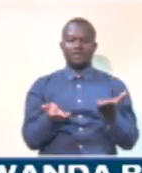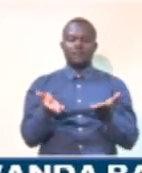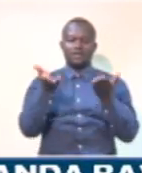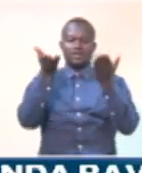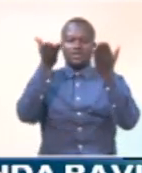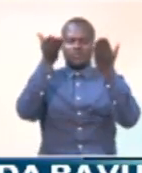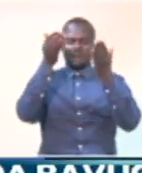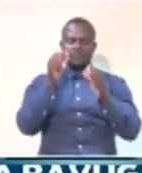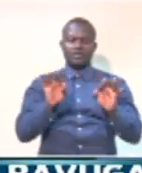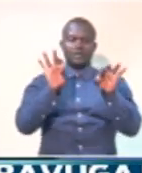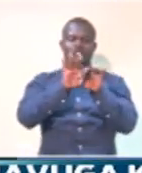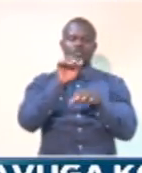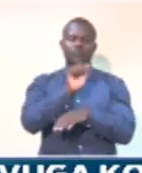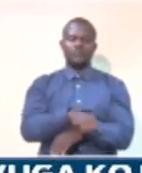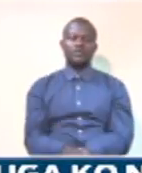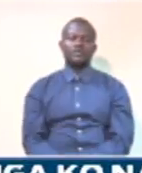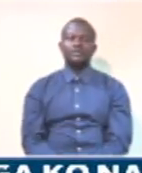yizamuka igibiciro kurushaho?